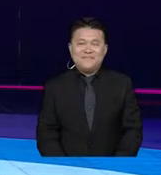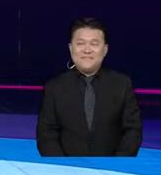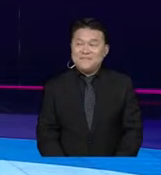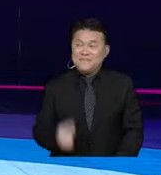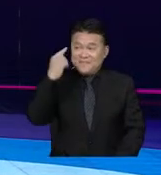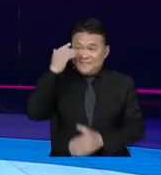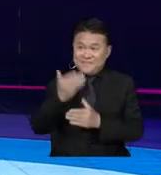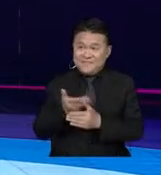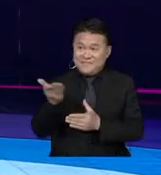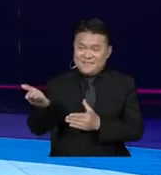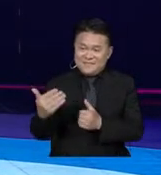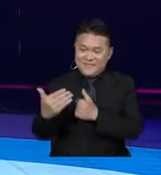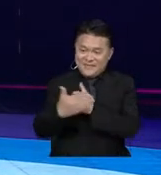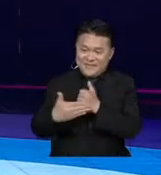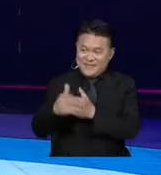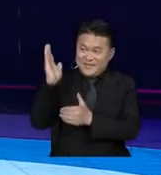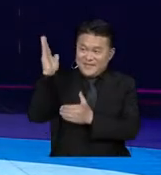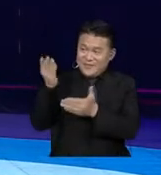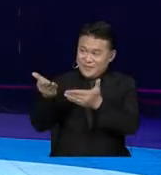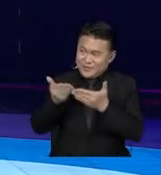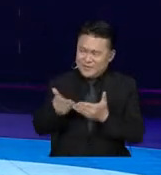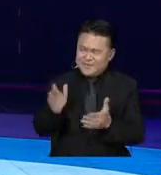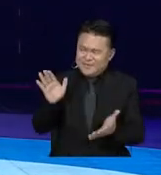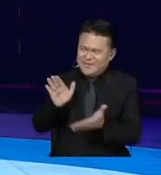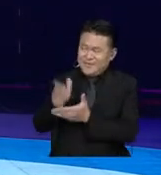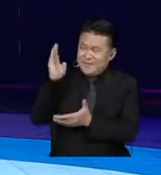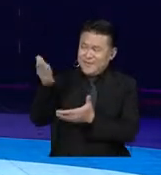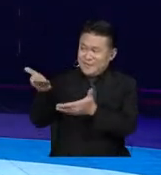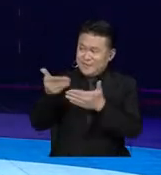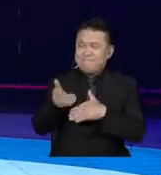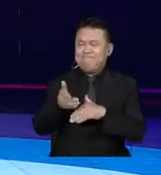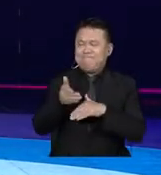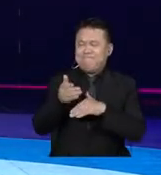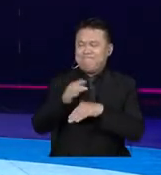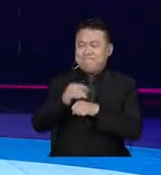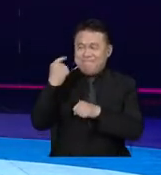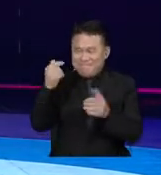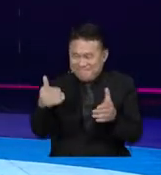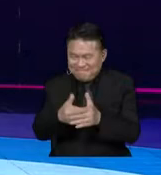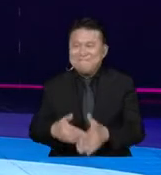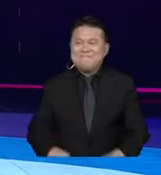박사님, 다정한 강연, 열정적인 강연 정말 잘 들었습니다.